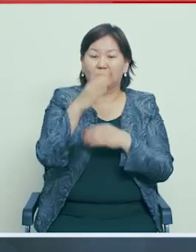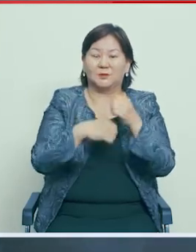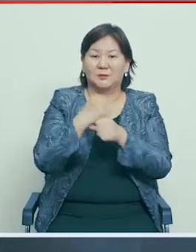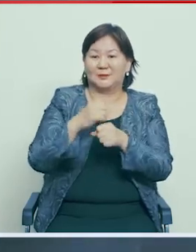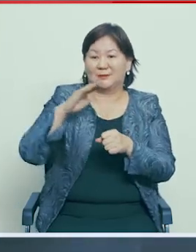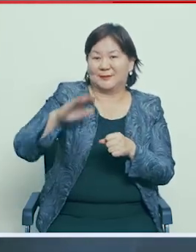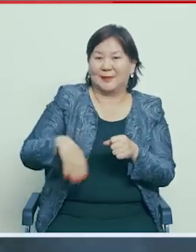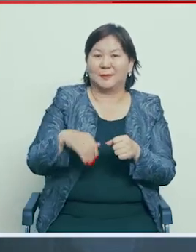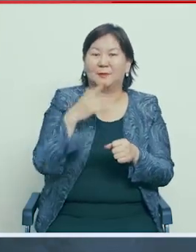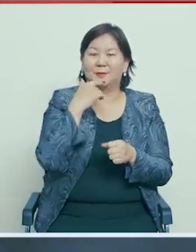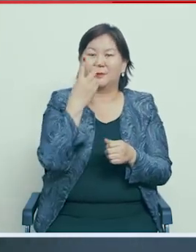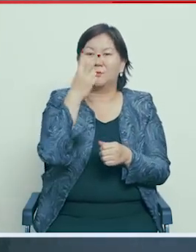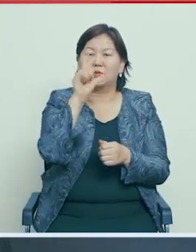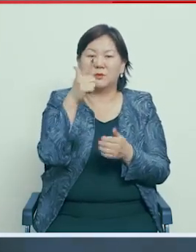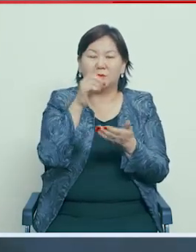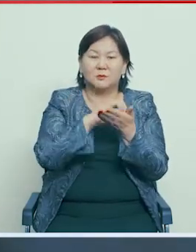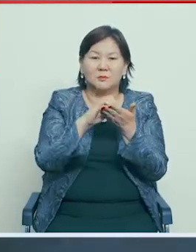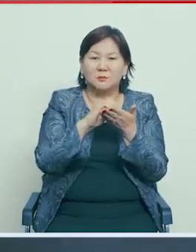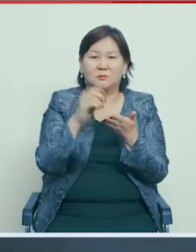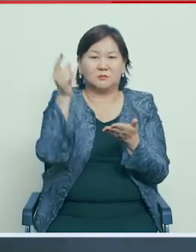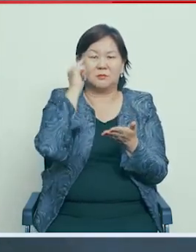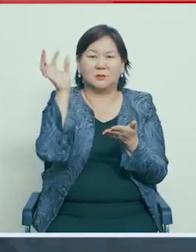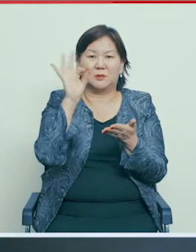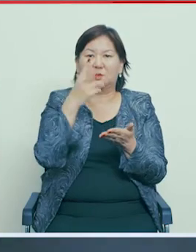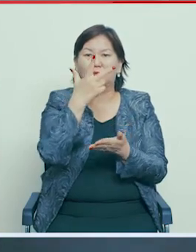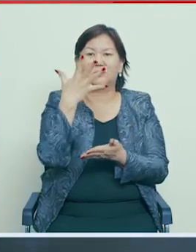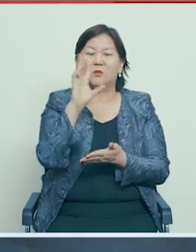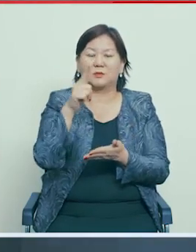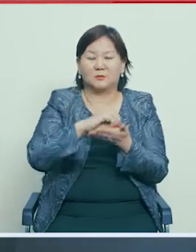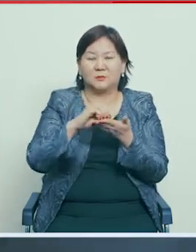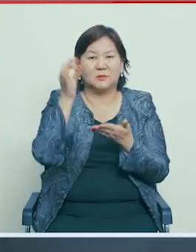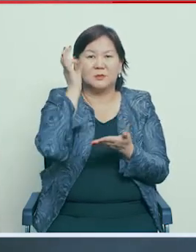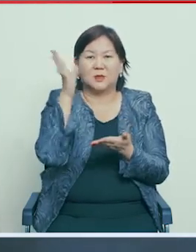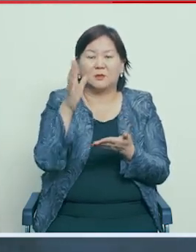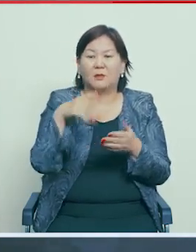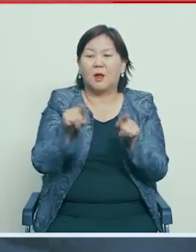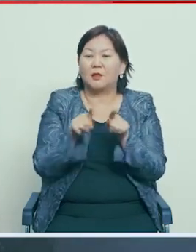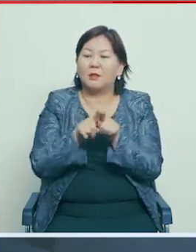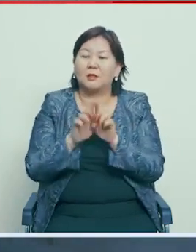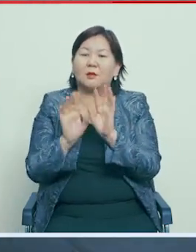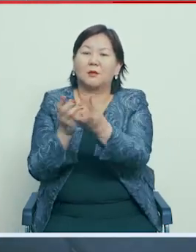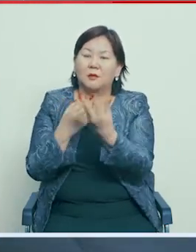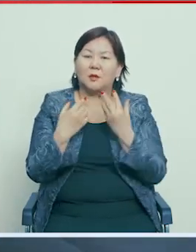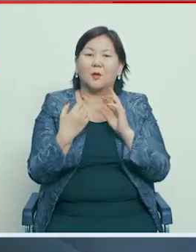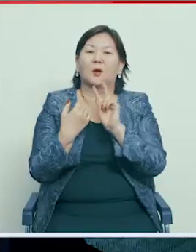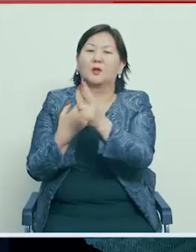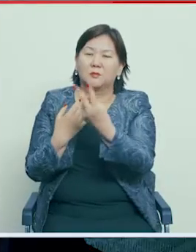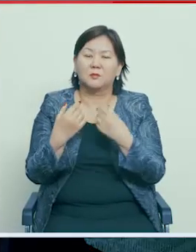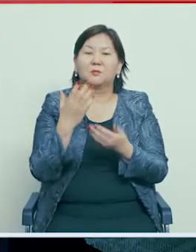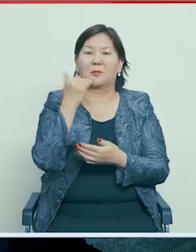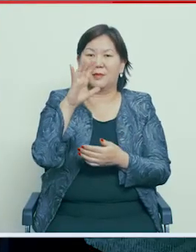дараа би нэг ч үсэг бичиж чадахгүй. Ямар ч юм мэдэхгүй 35 үсгээ бичиж чадахгүй. Зүгээр л тэр хүүхдүүдтэй хамт яваал ирээл очиод ийм